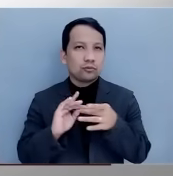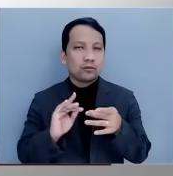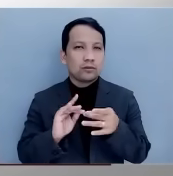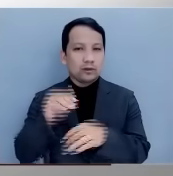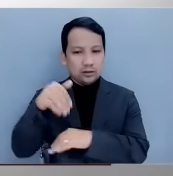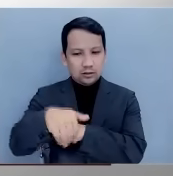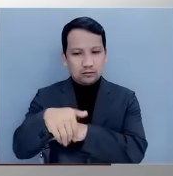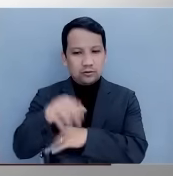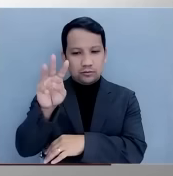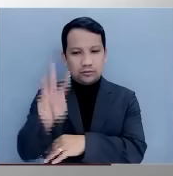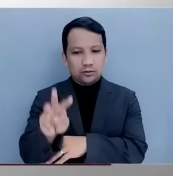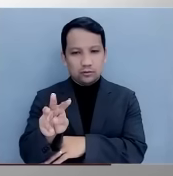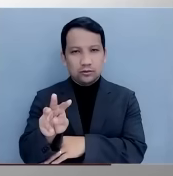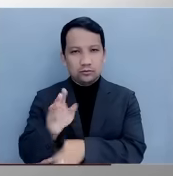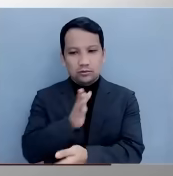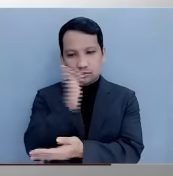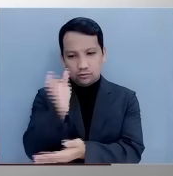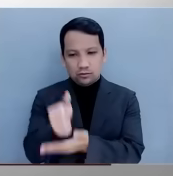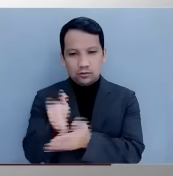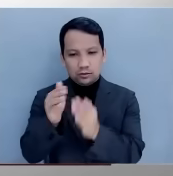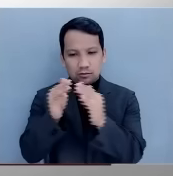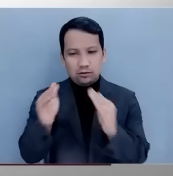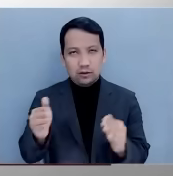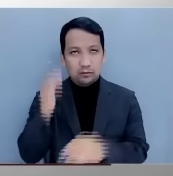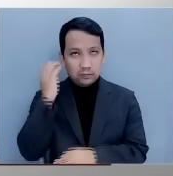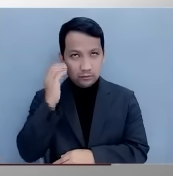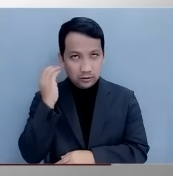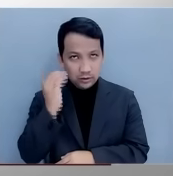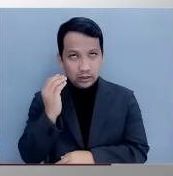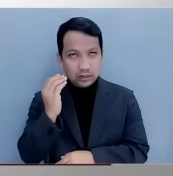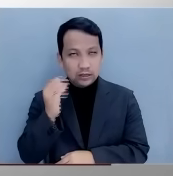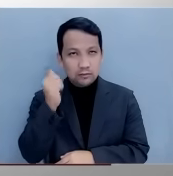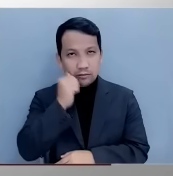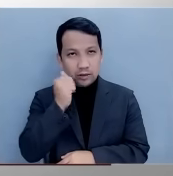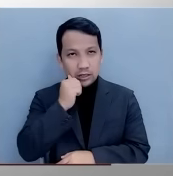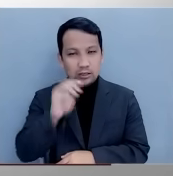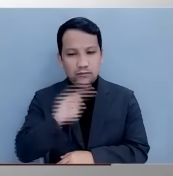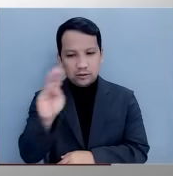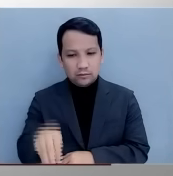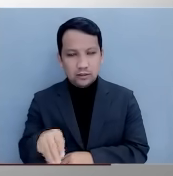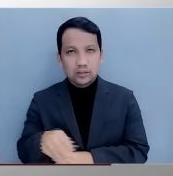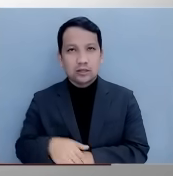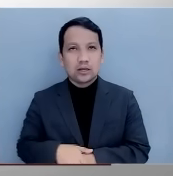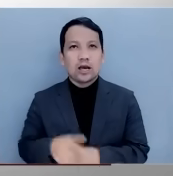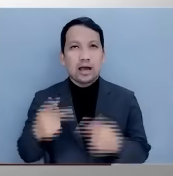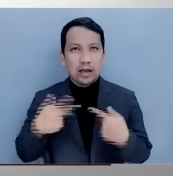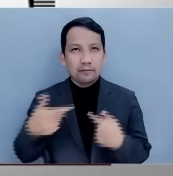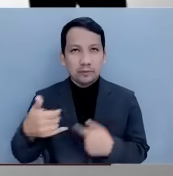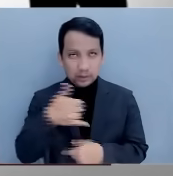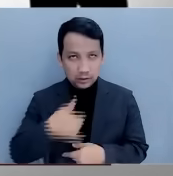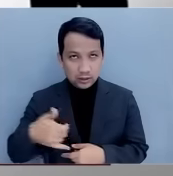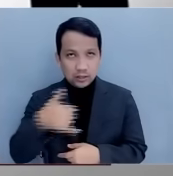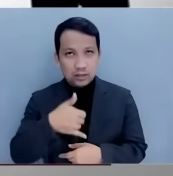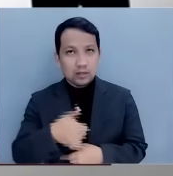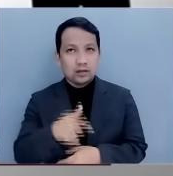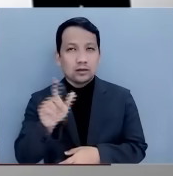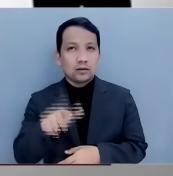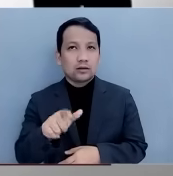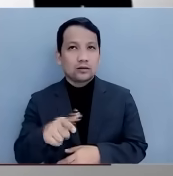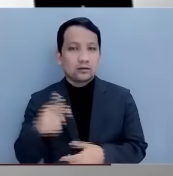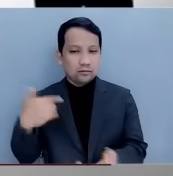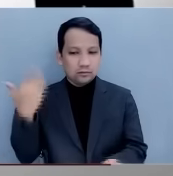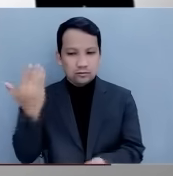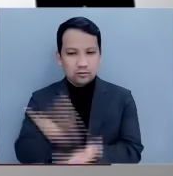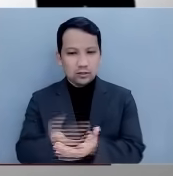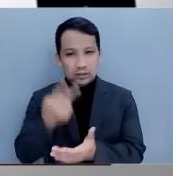noong Miyerkules nang pumunta siya sa bahay ng kanyang mga pinsang babae sa Maynila at nagkaroon ng inuman. Maya-maya'y dumating na raw